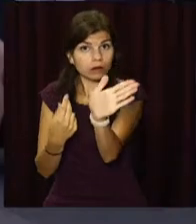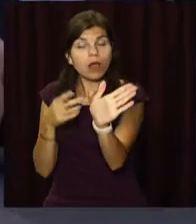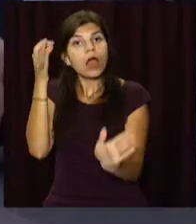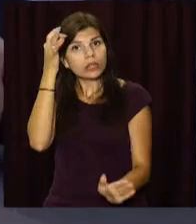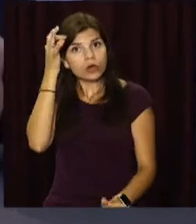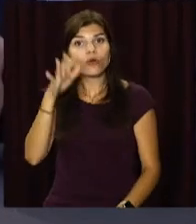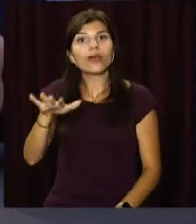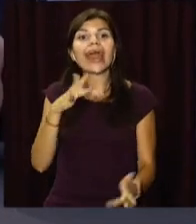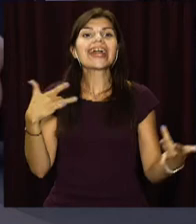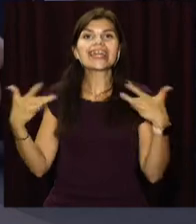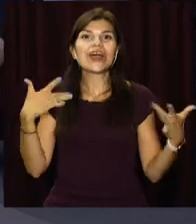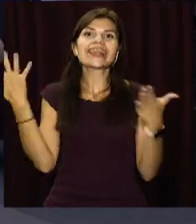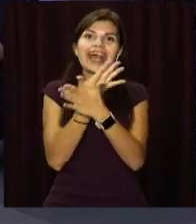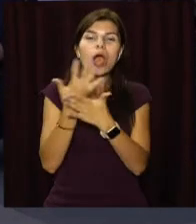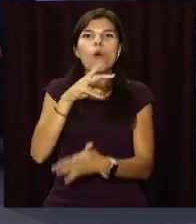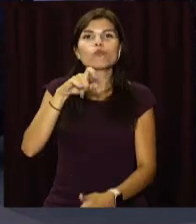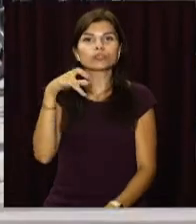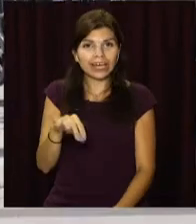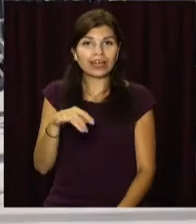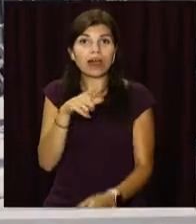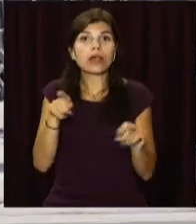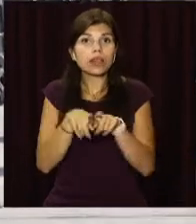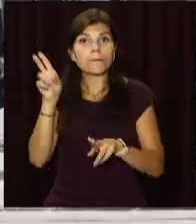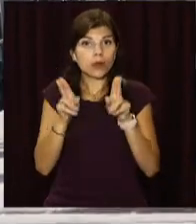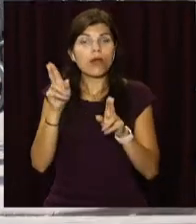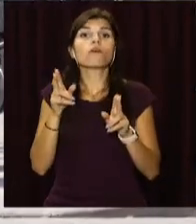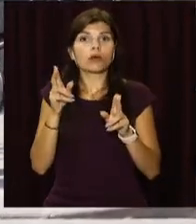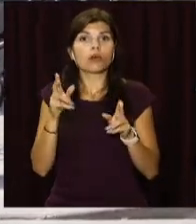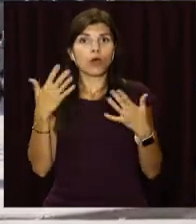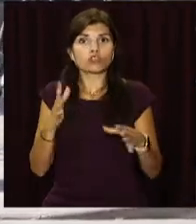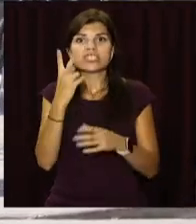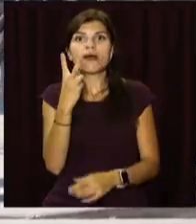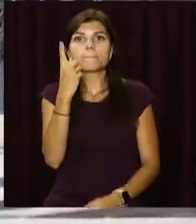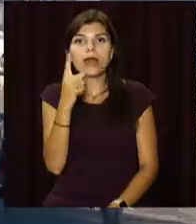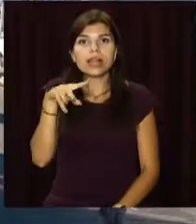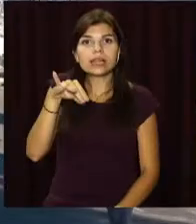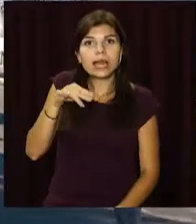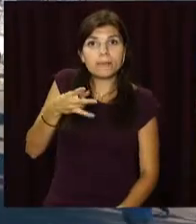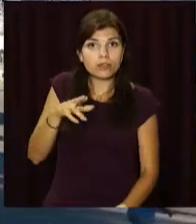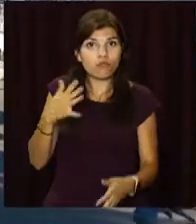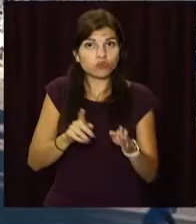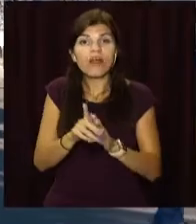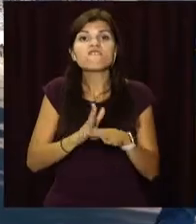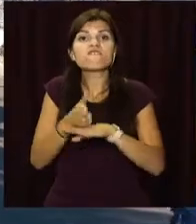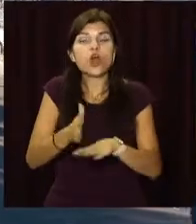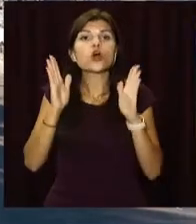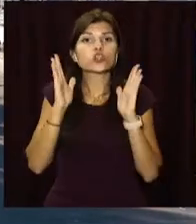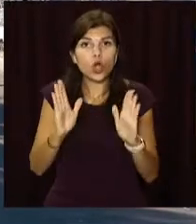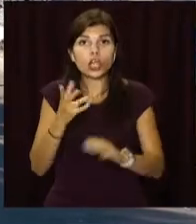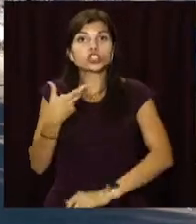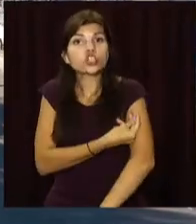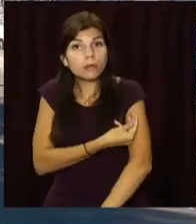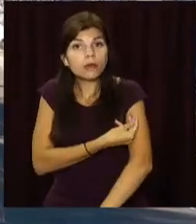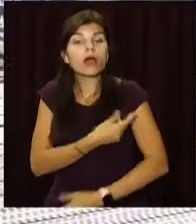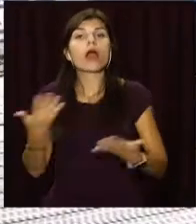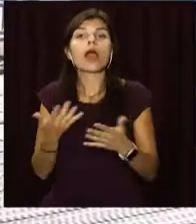у кінотеатрах, театрах і музеях подібні правила набрали чинності вже з 21 липня. Вхід дозволяється лише щепленим,